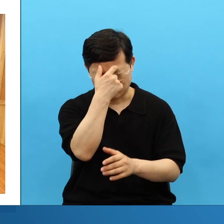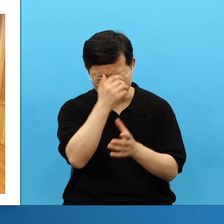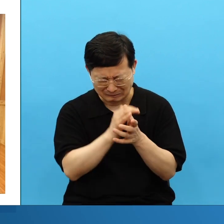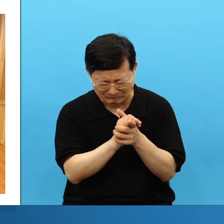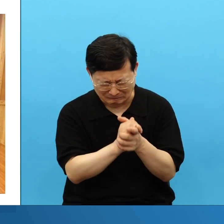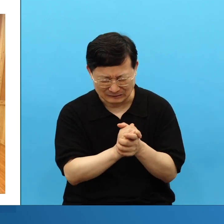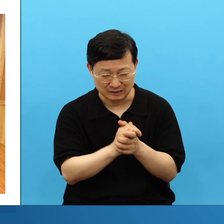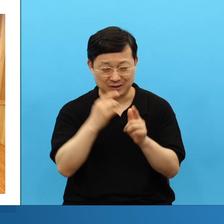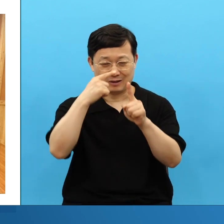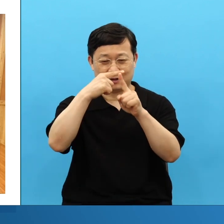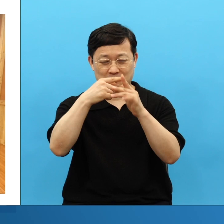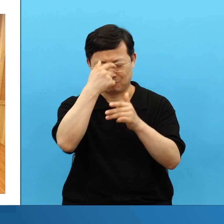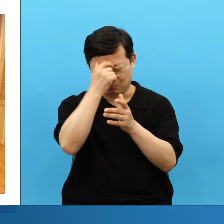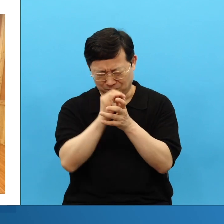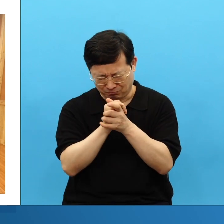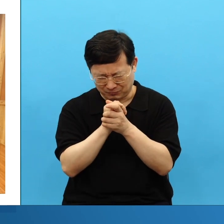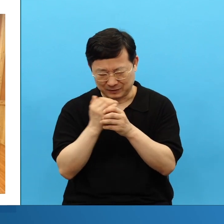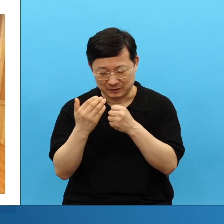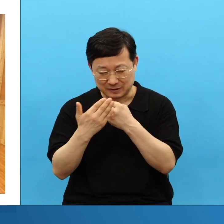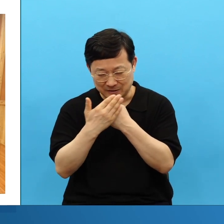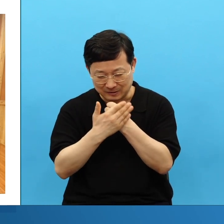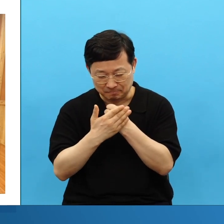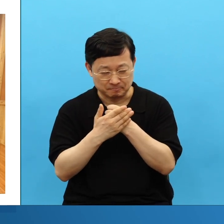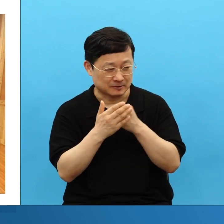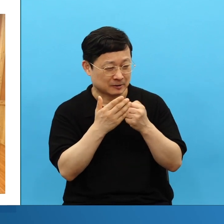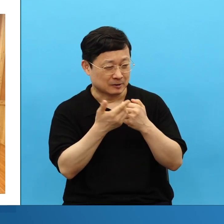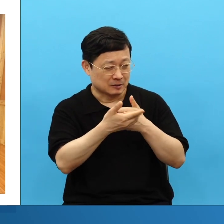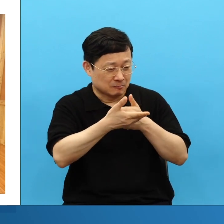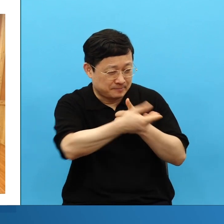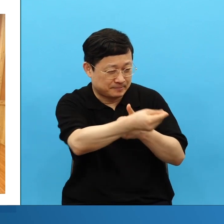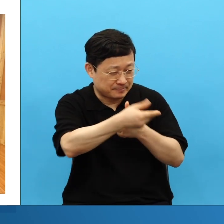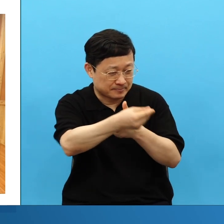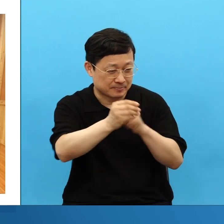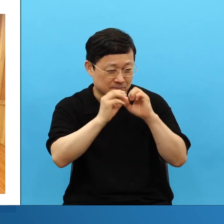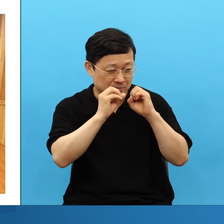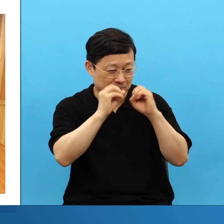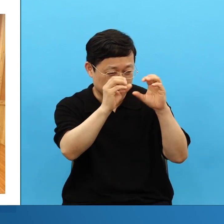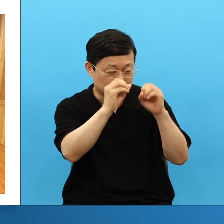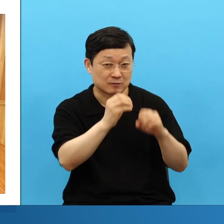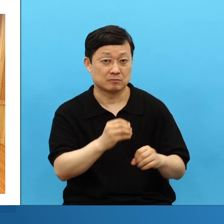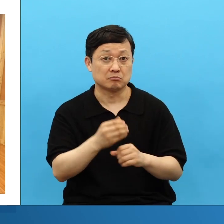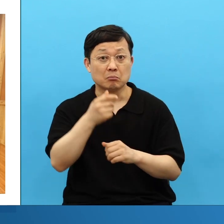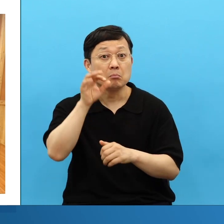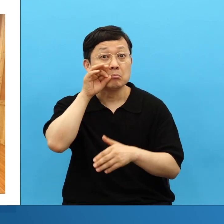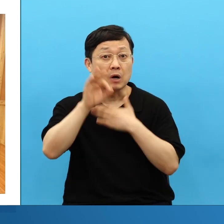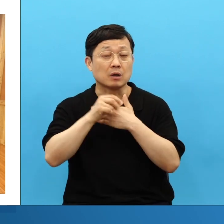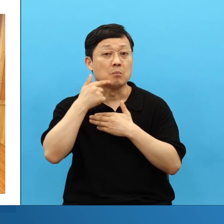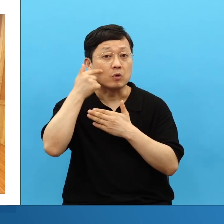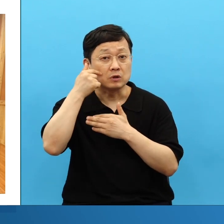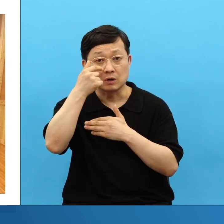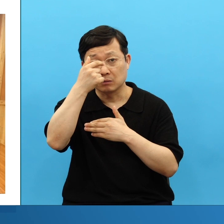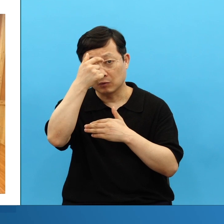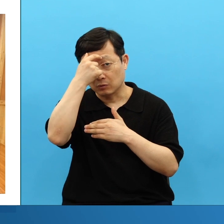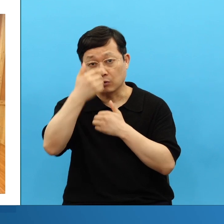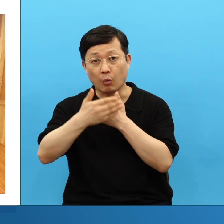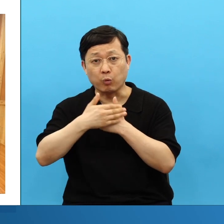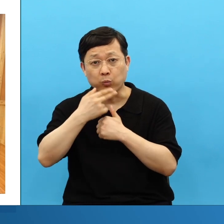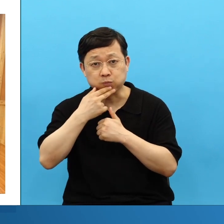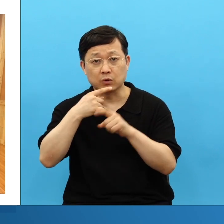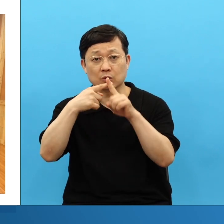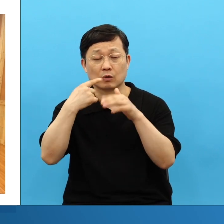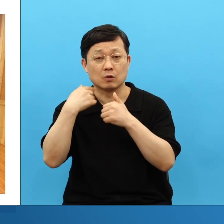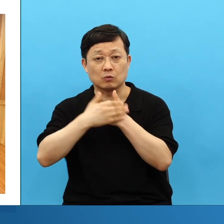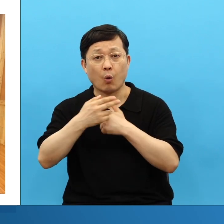이 교회의 기도의 배경이 있어서 제가 막 따라다닐 수 있었죠. 안 그러면 돌팔이처럼 해가 다녔을 겁니다. 이